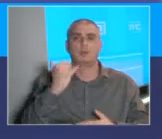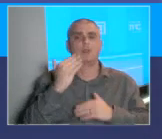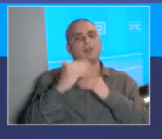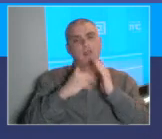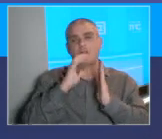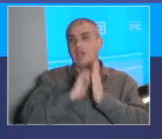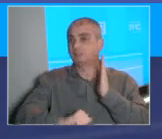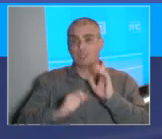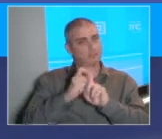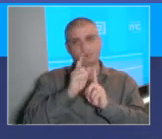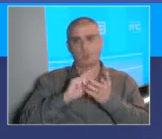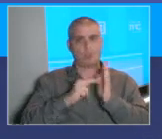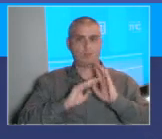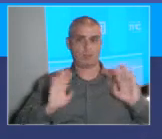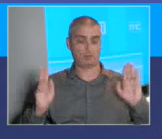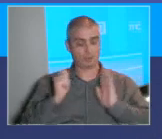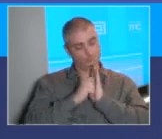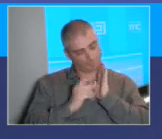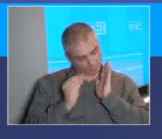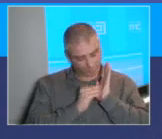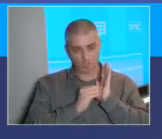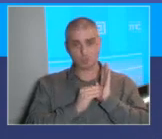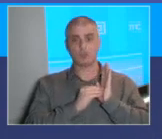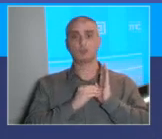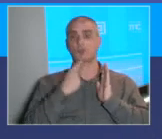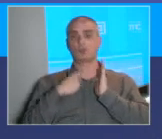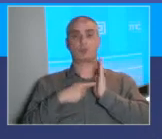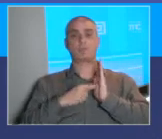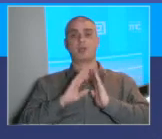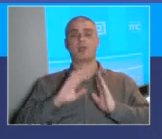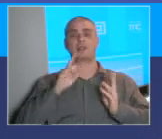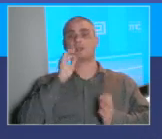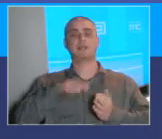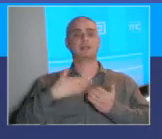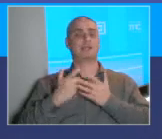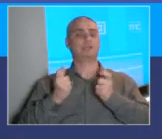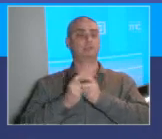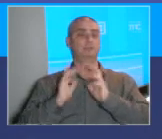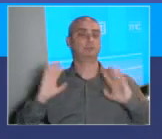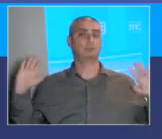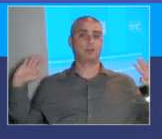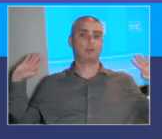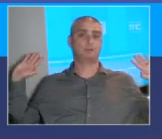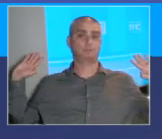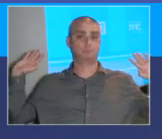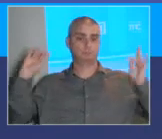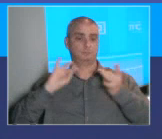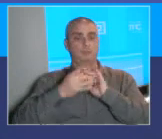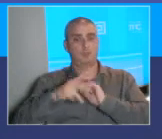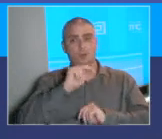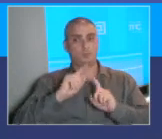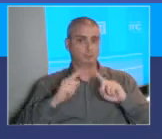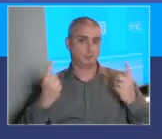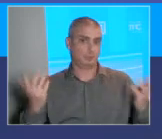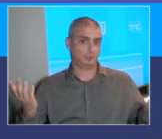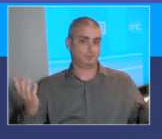הסרת חסינות הוא משהו שאיננו פוליטי. אגב, בתקנון עצמו נקבע שלמשל אין עליו התייעצויות סיעתיות, בניגוד לנושאים